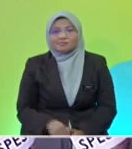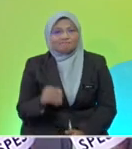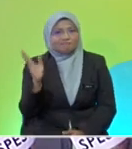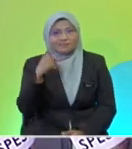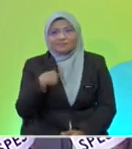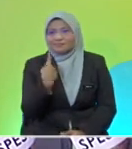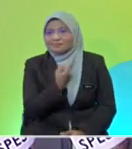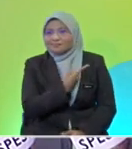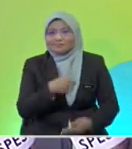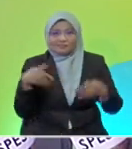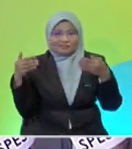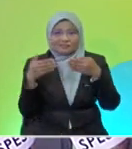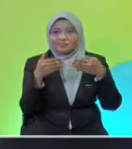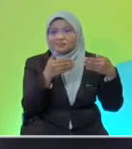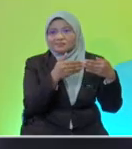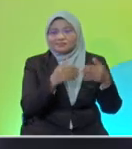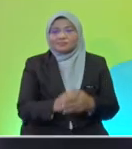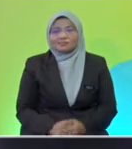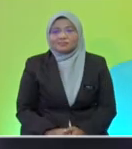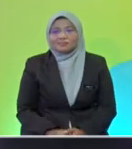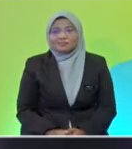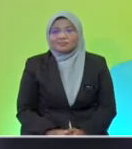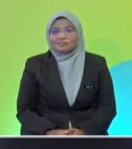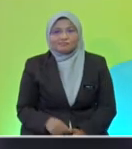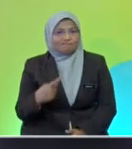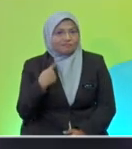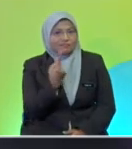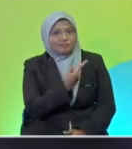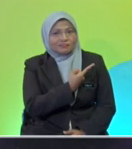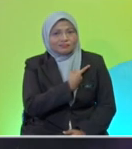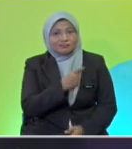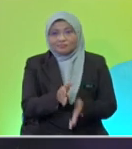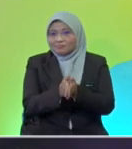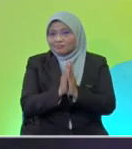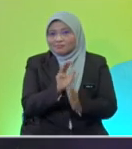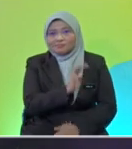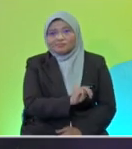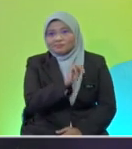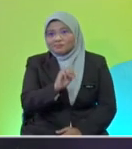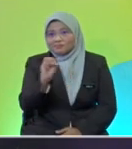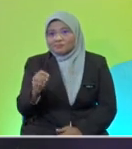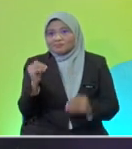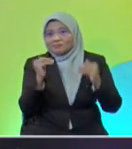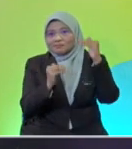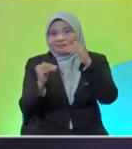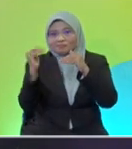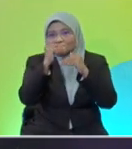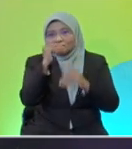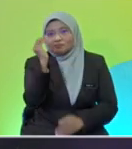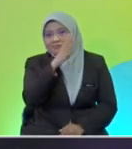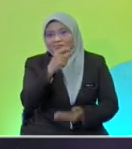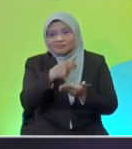untuk yang seterusnya kita akan minta murid-murid Membina dan menulis jawaban soal dan tercapai